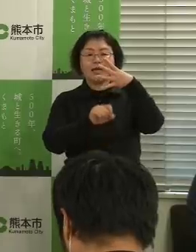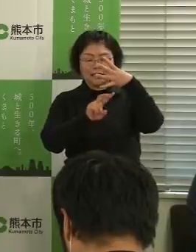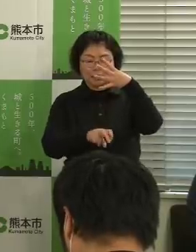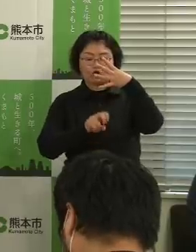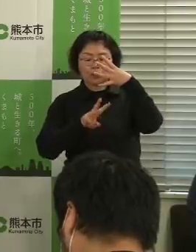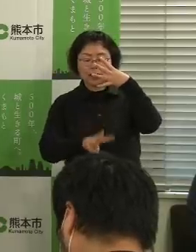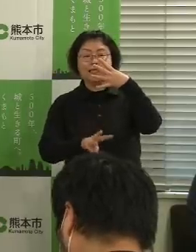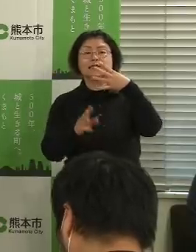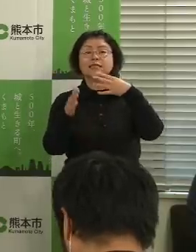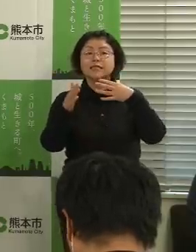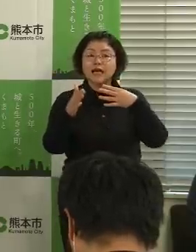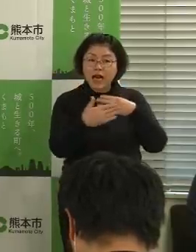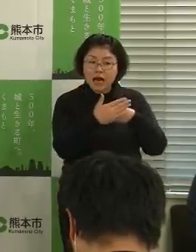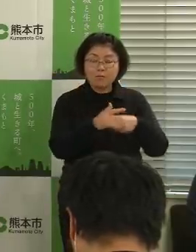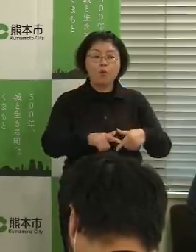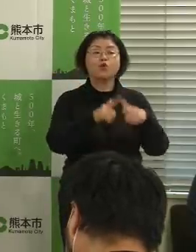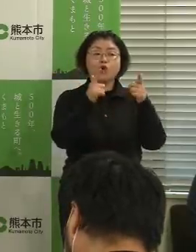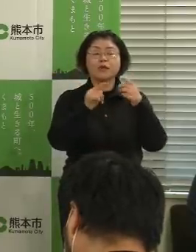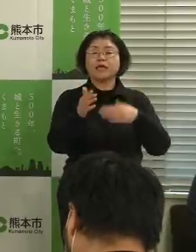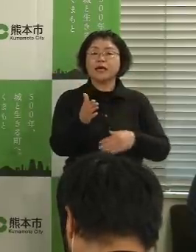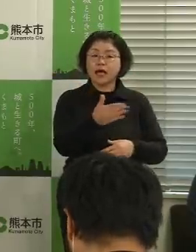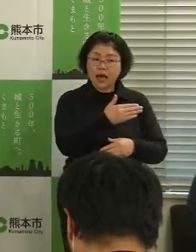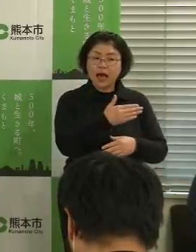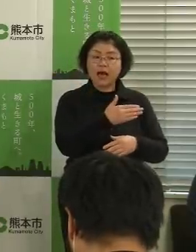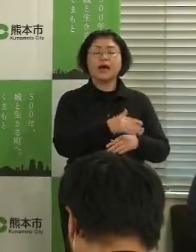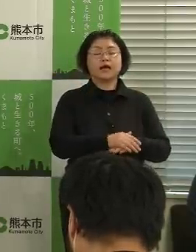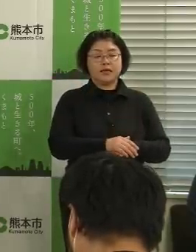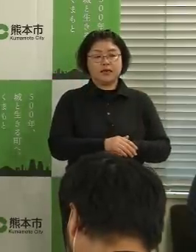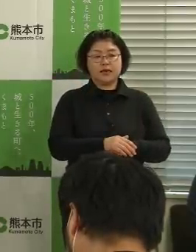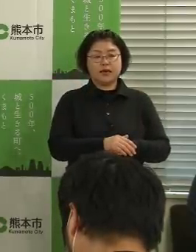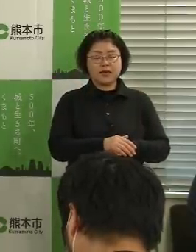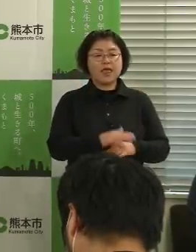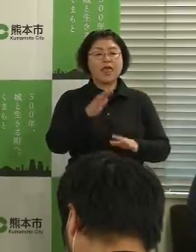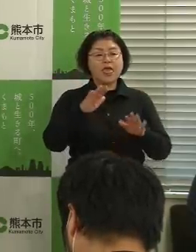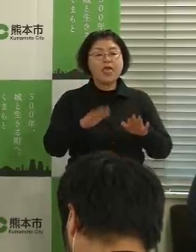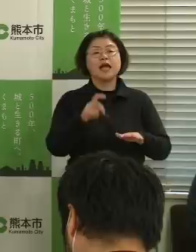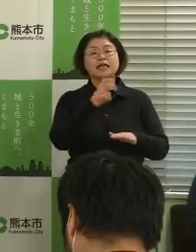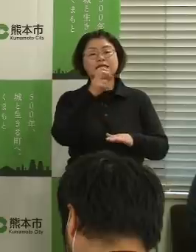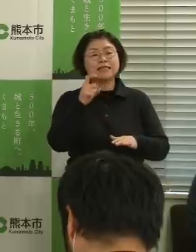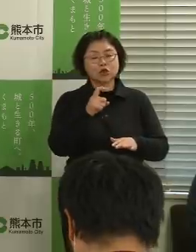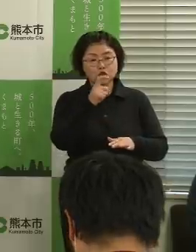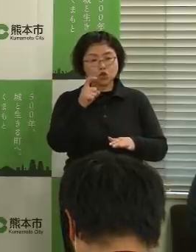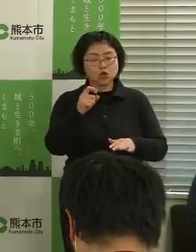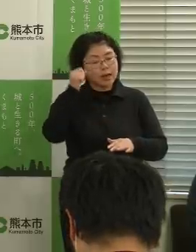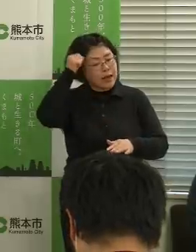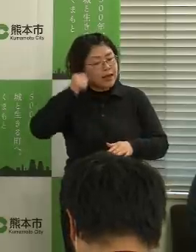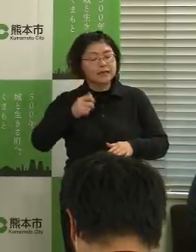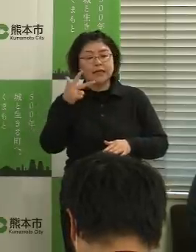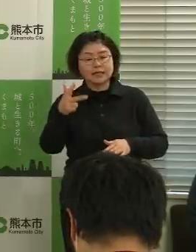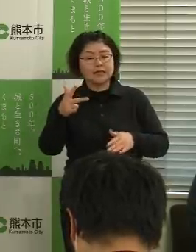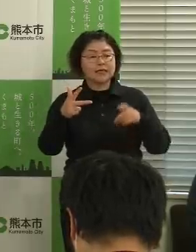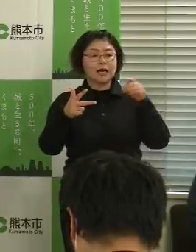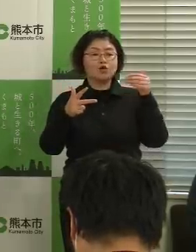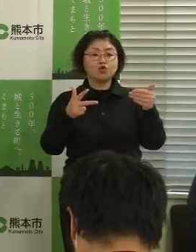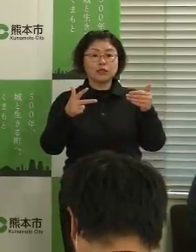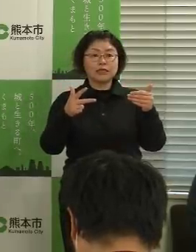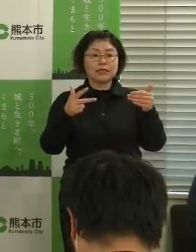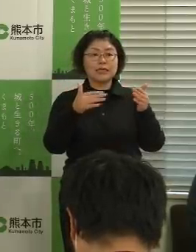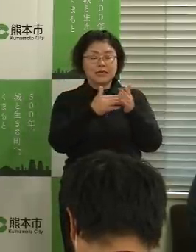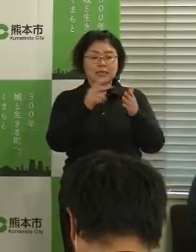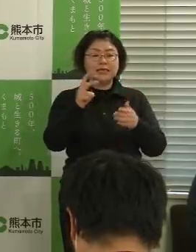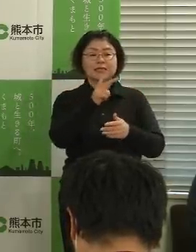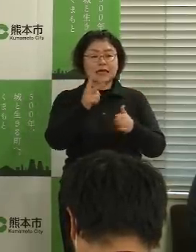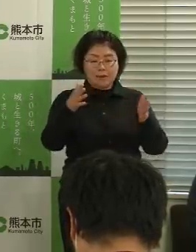木曜日から当面の間、平日の午前7時から9時までの2